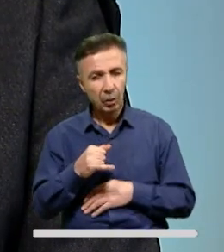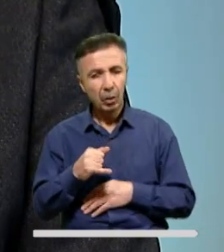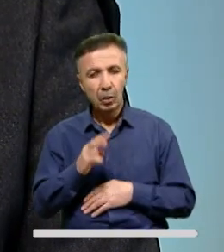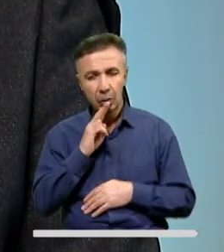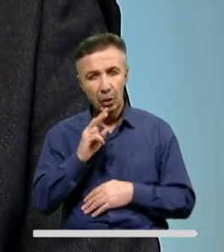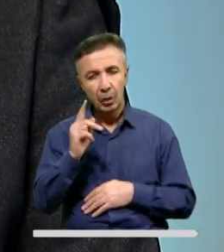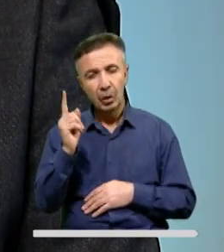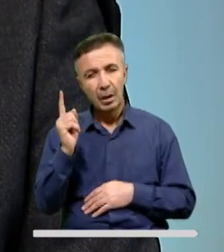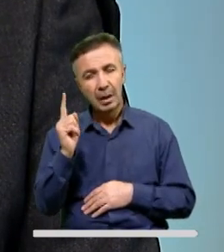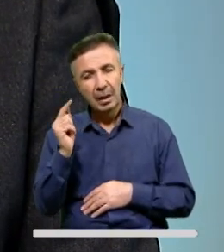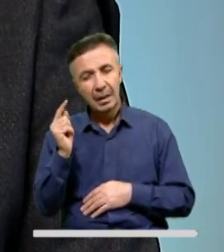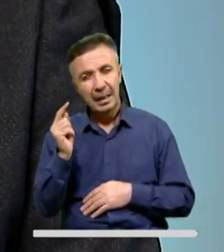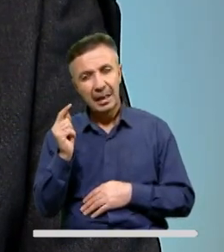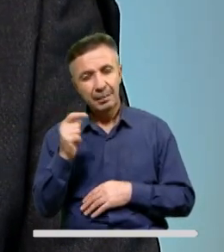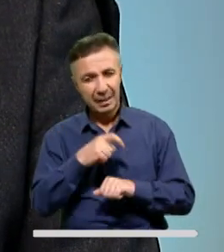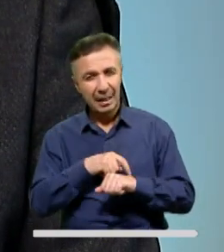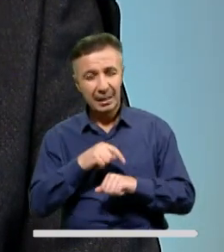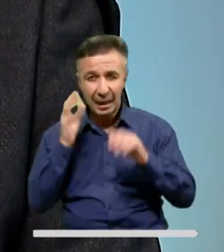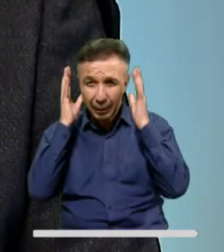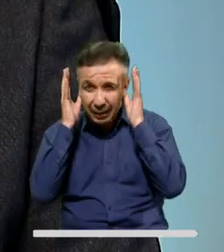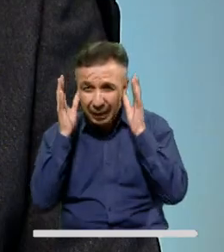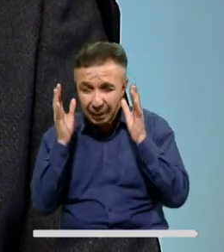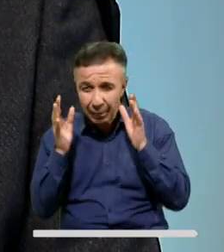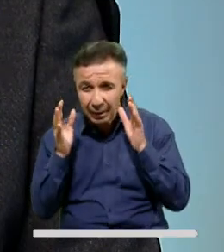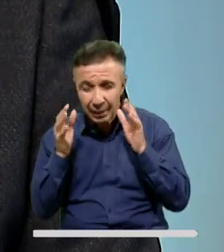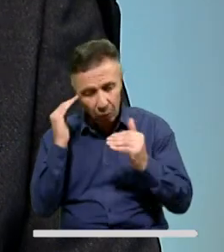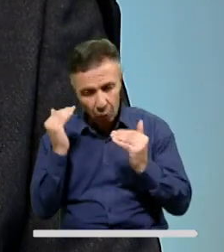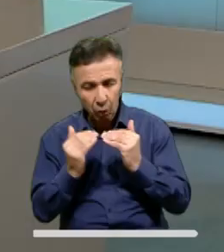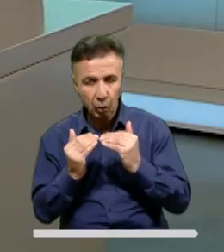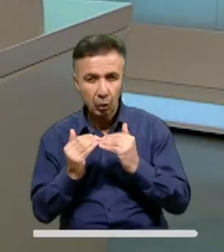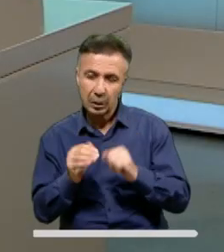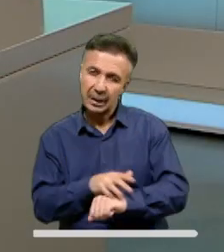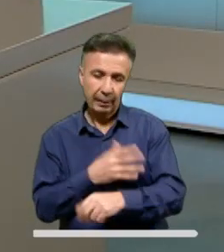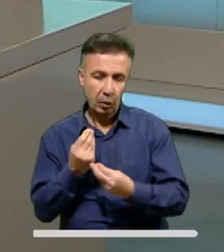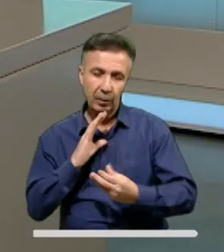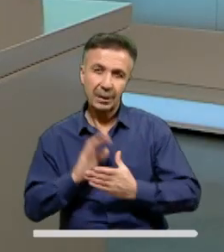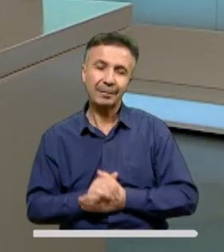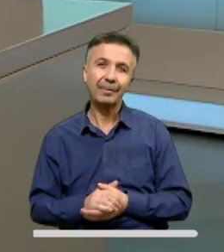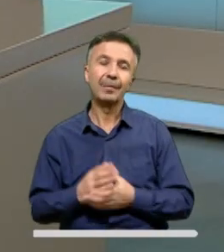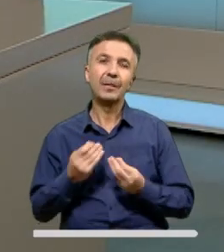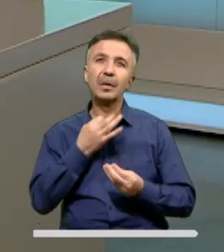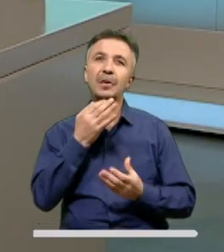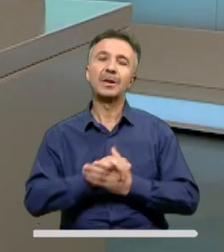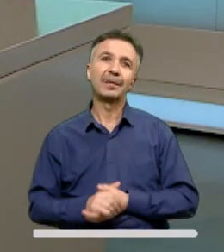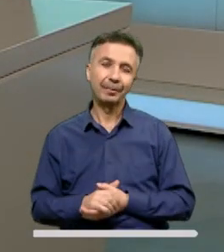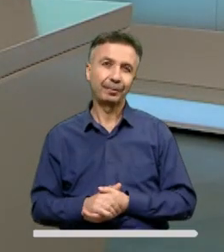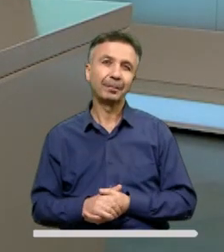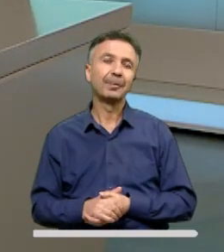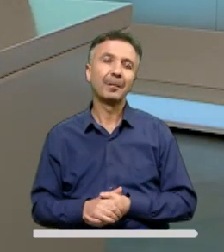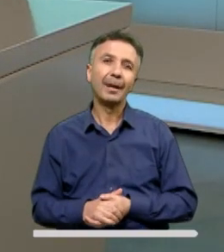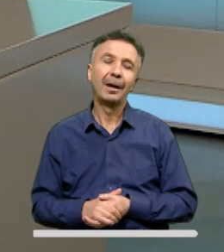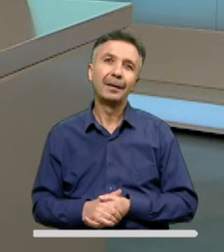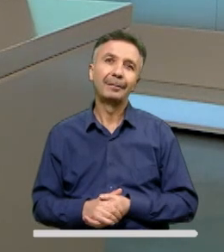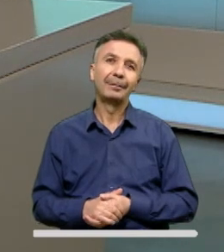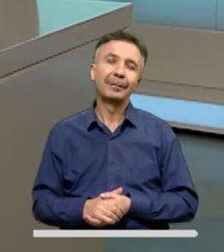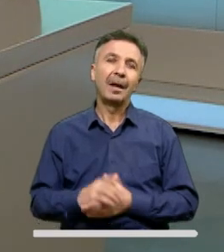kılınması yani isfirar vaktinde daha iyidir, efdaldir. Eyvallah. Çok teşekkür ederiz hocam. Ben de teşekkür ederim. İyi ki varsınız. Sağ